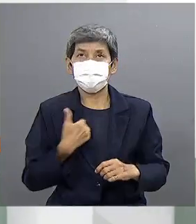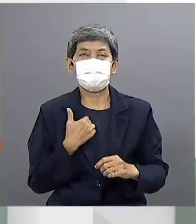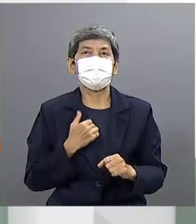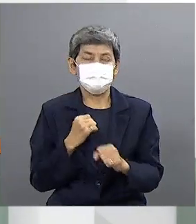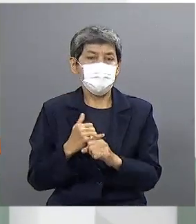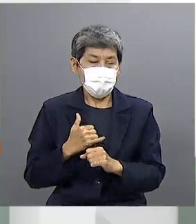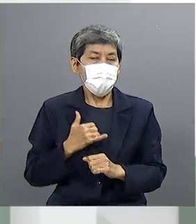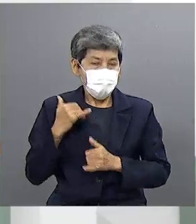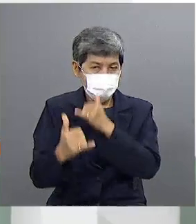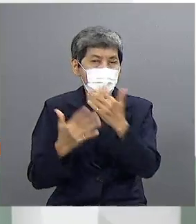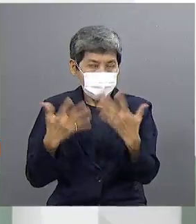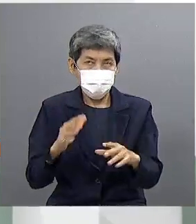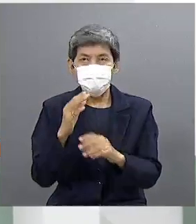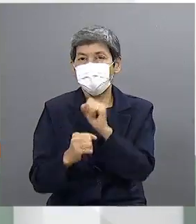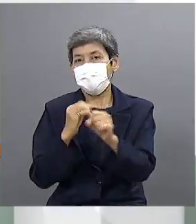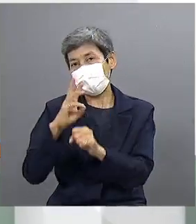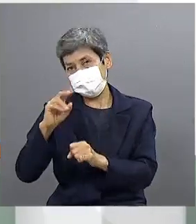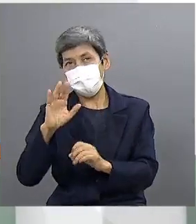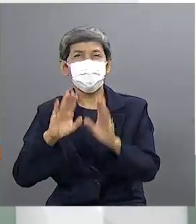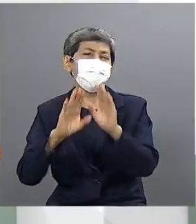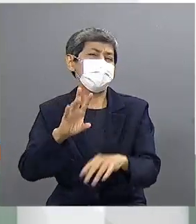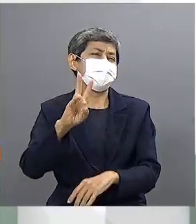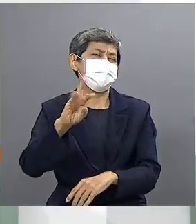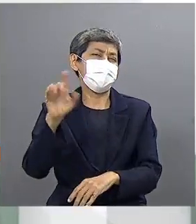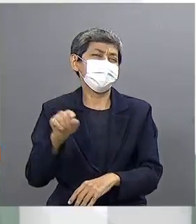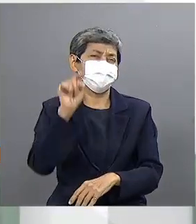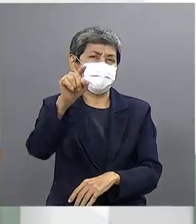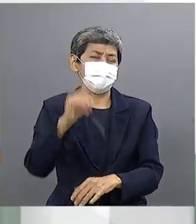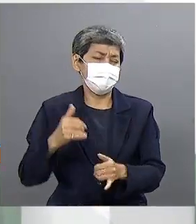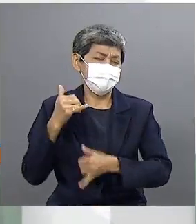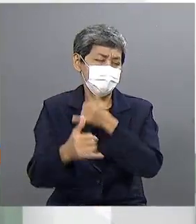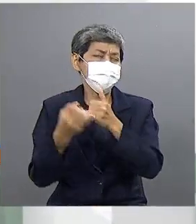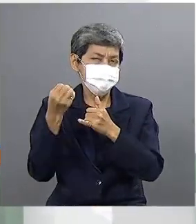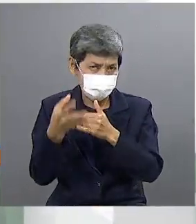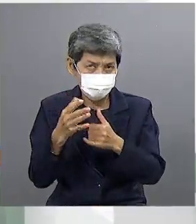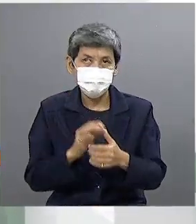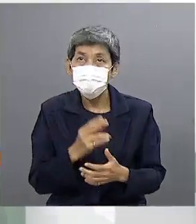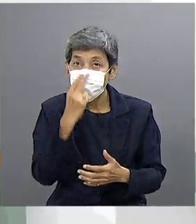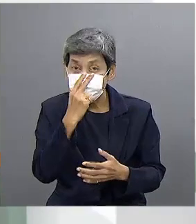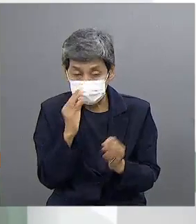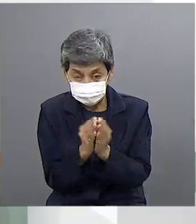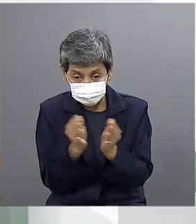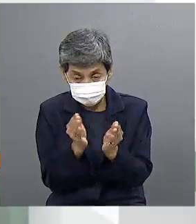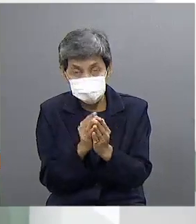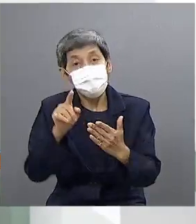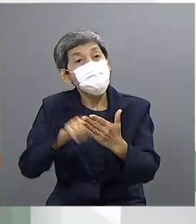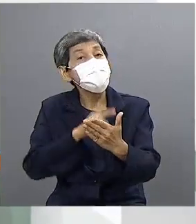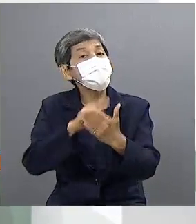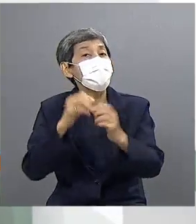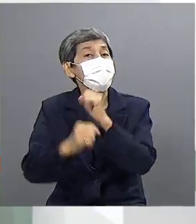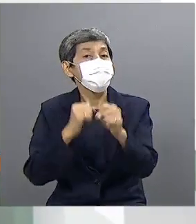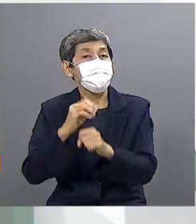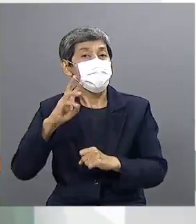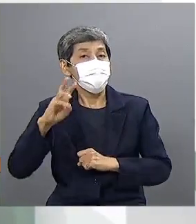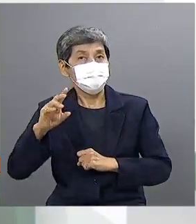สุดในปี62ค่ะคิดเป็น175%ของจำนวนผู้มีสิทธิ์ซึ่งถ้าดูจากผลคะแนนในการเลือกตั้งใหญ่ในปี62ฝั่งทน